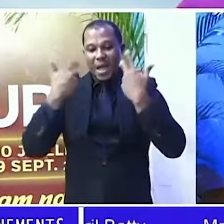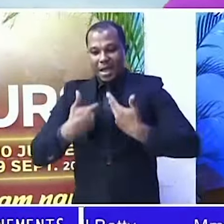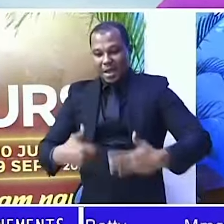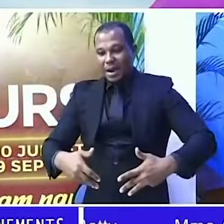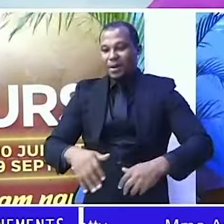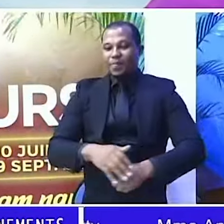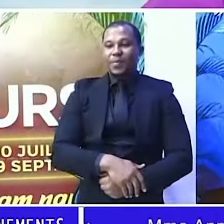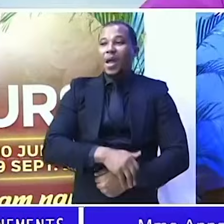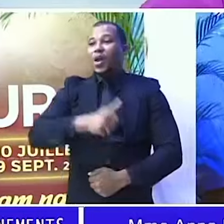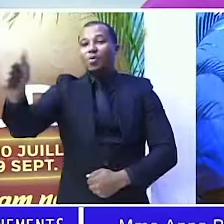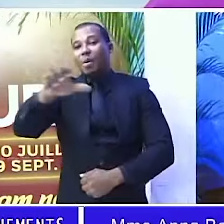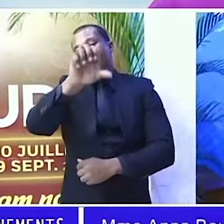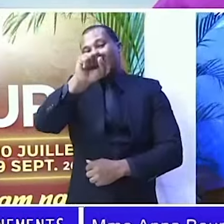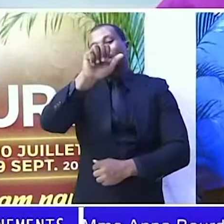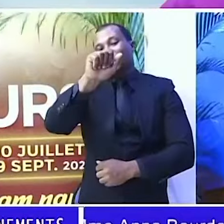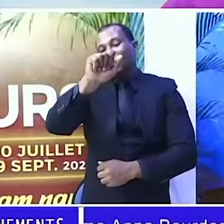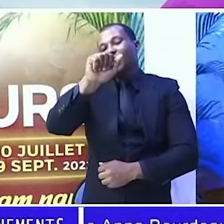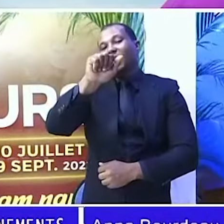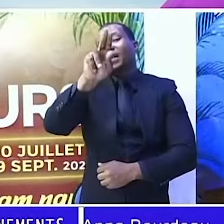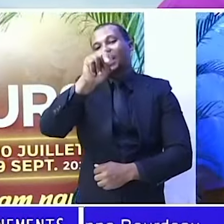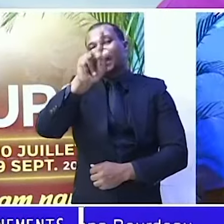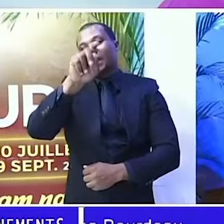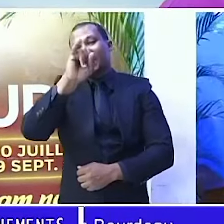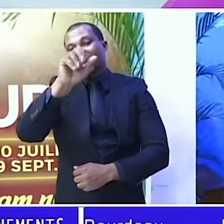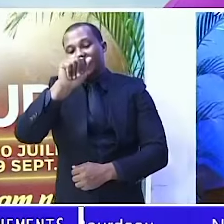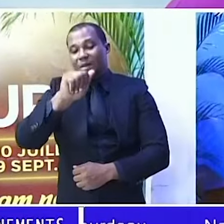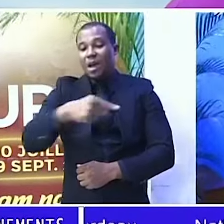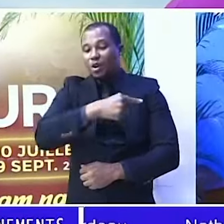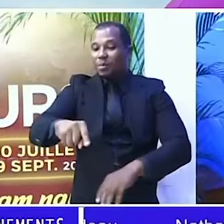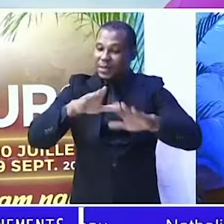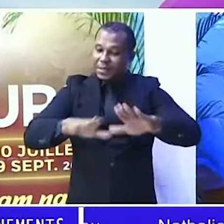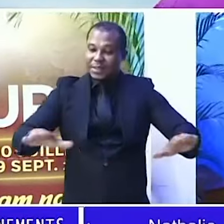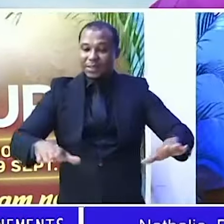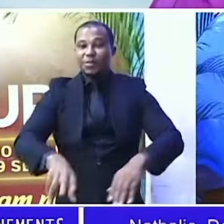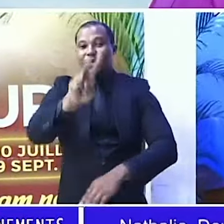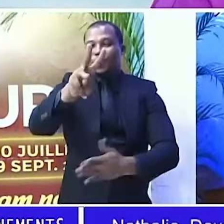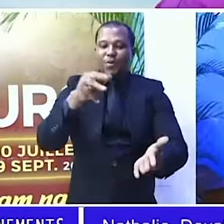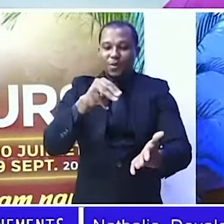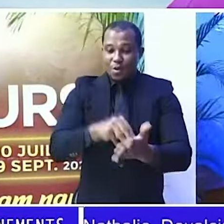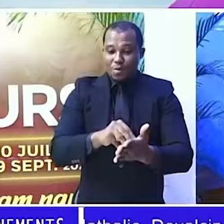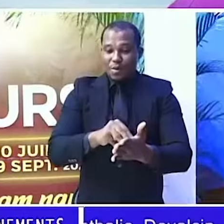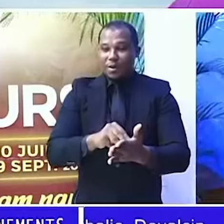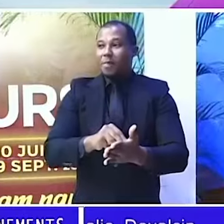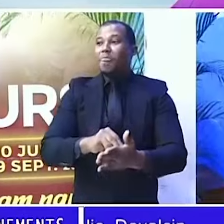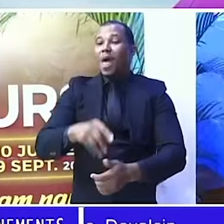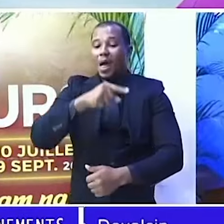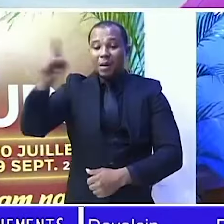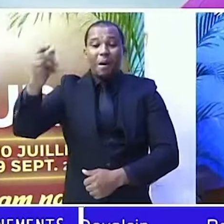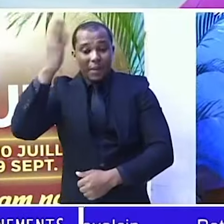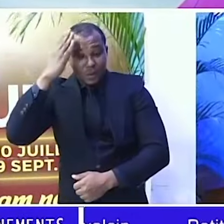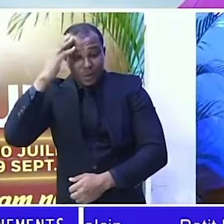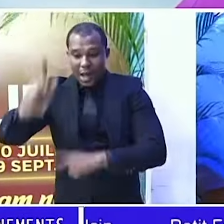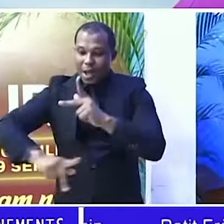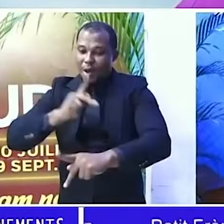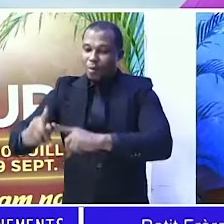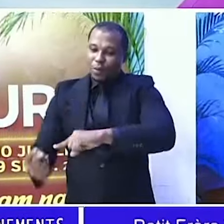bon sante a yo, et bon anaïs, et ti moun nou ye, et ti moun de min nou ye. Mwen même de rentan wè, moun ki pral l'église,